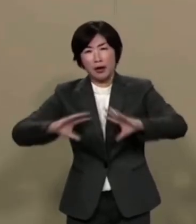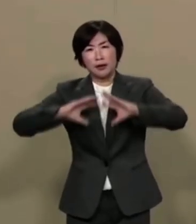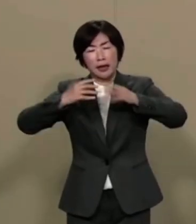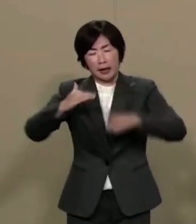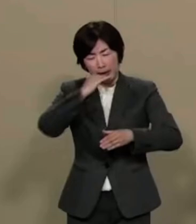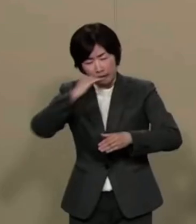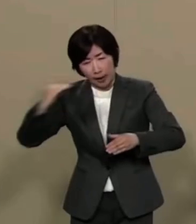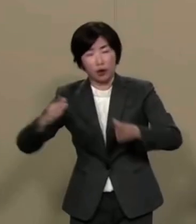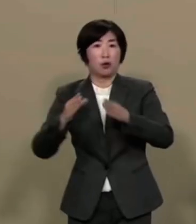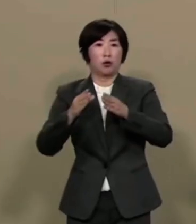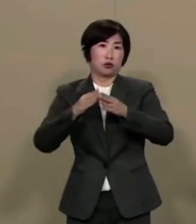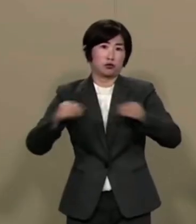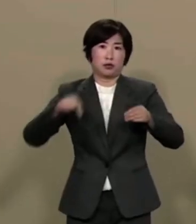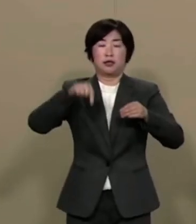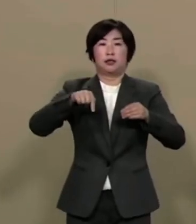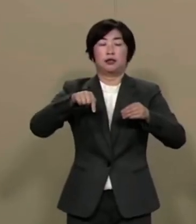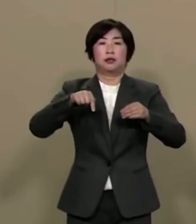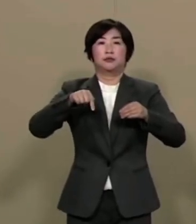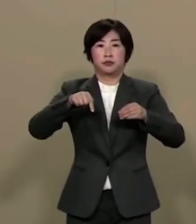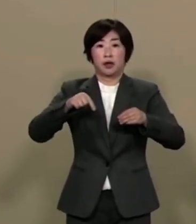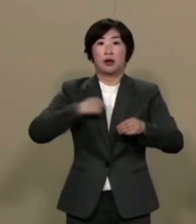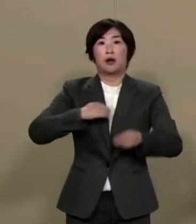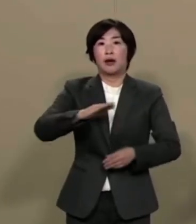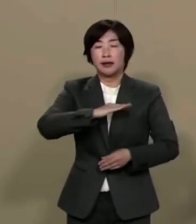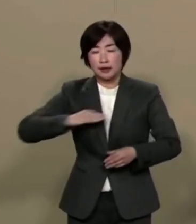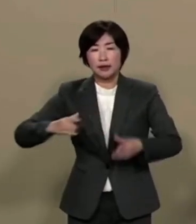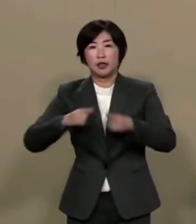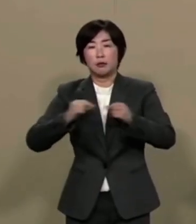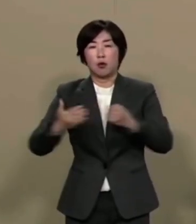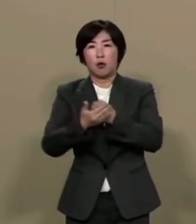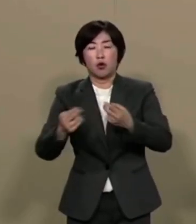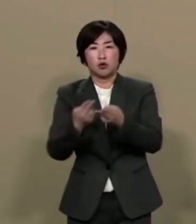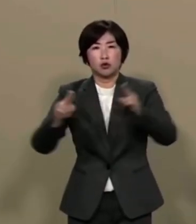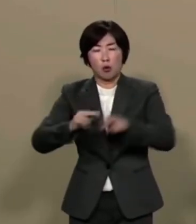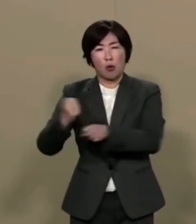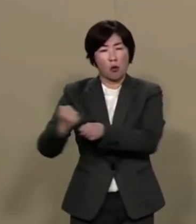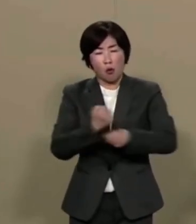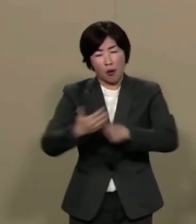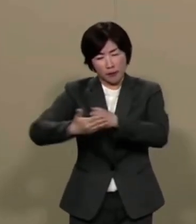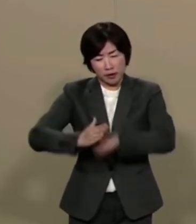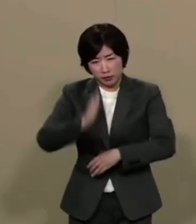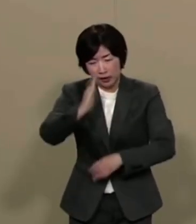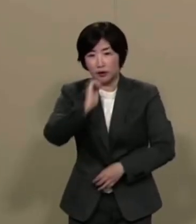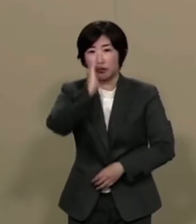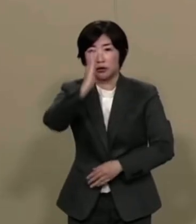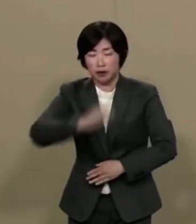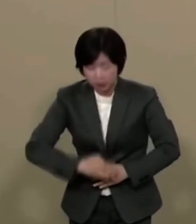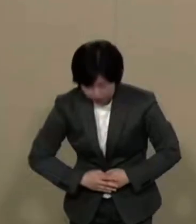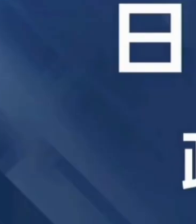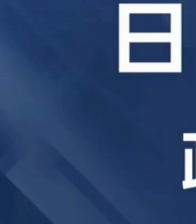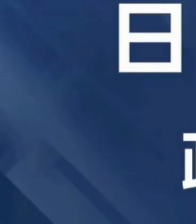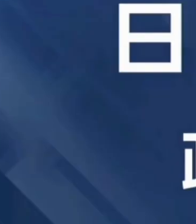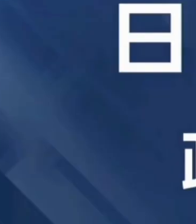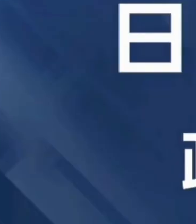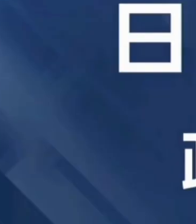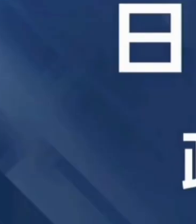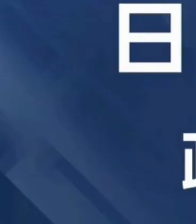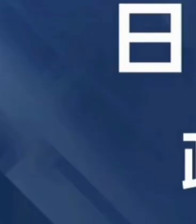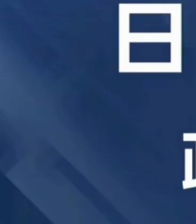国だからです皆さんえ私たち日本保党をどうか応援してくださいよろしくお願いいたし